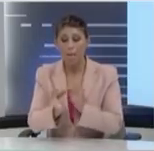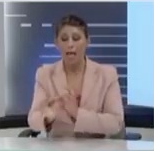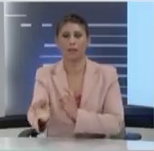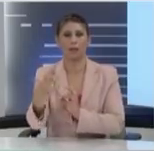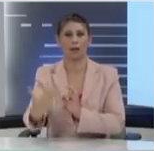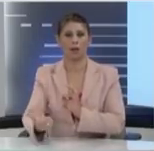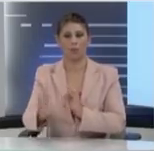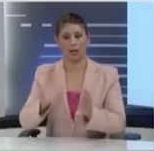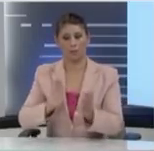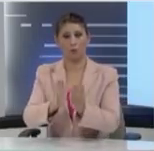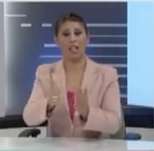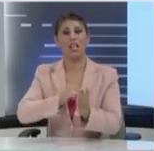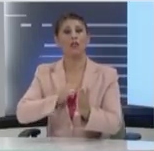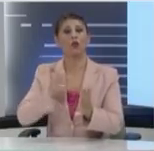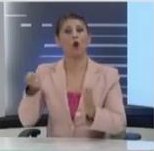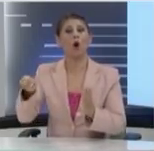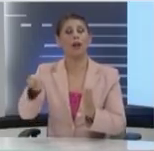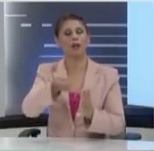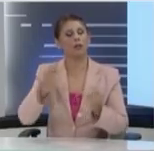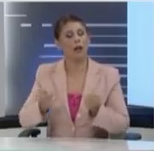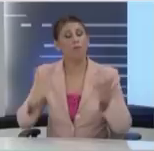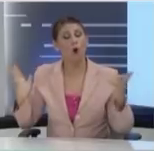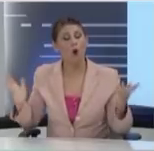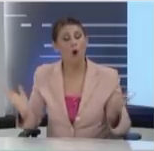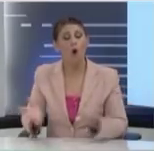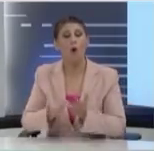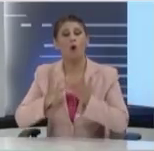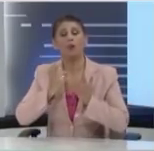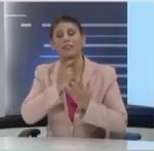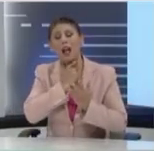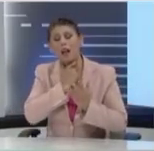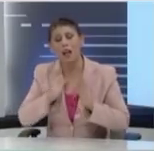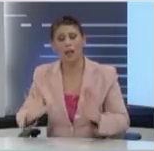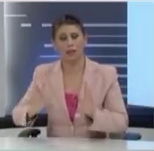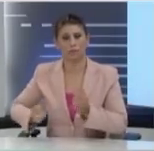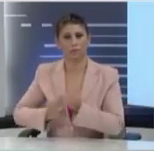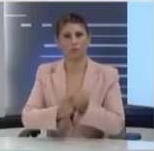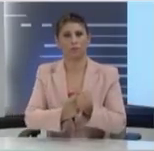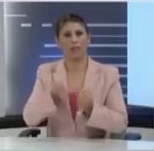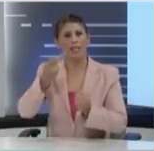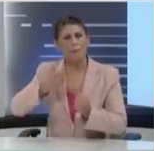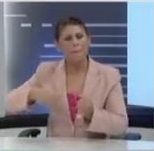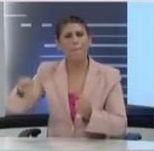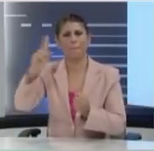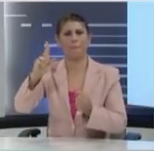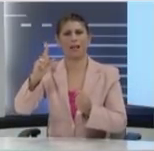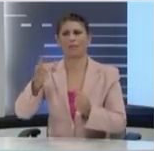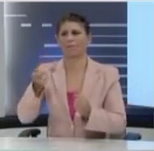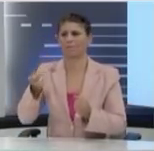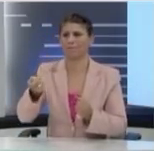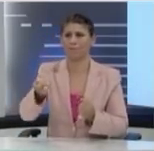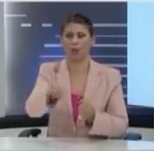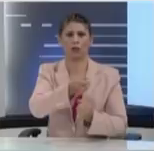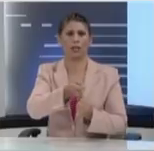και του ιδιωτικού χρέους. Να κάνουμε ό,τι χρειαστεί για να στηρίξουμε τα υπερχρεωμένα νοικοκυριά και τους επαγγελματίες